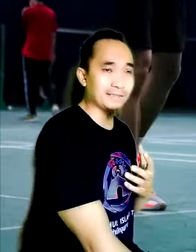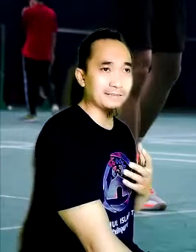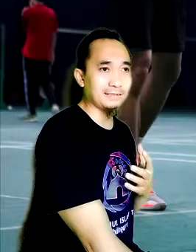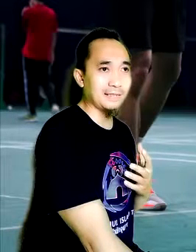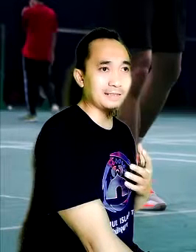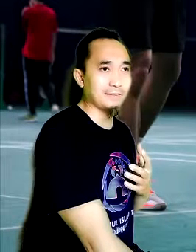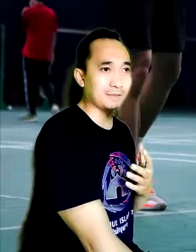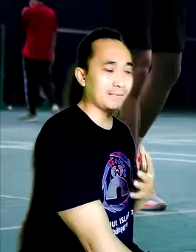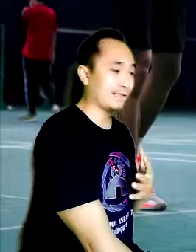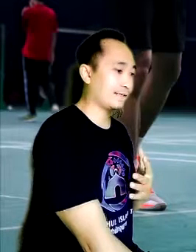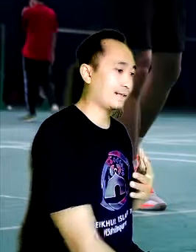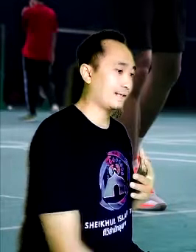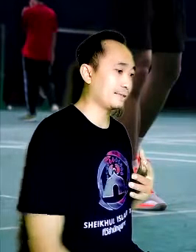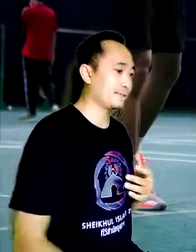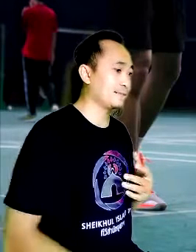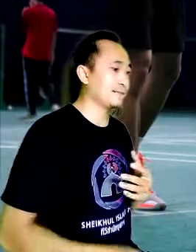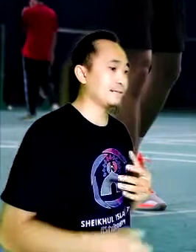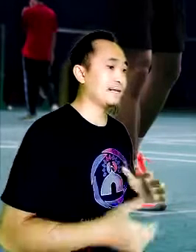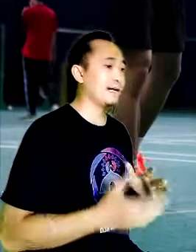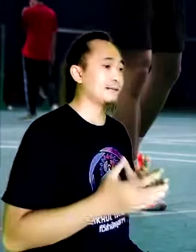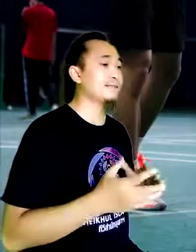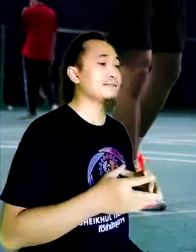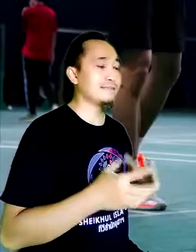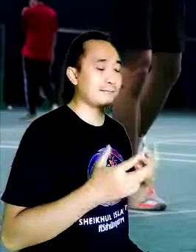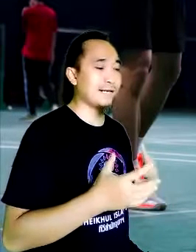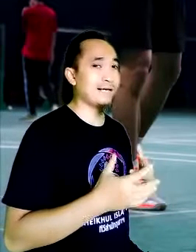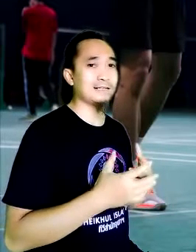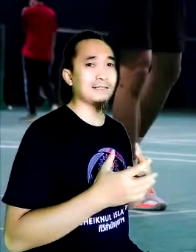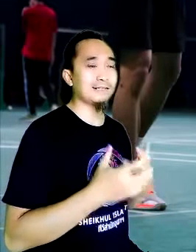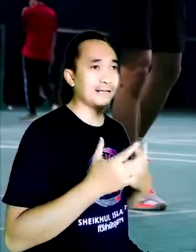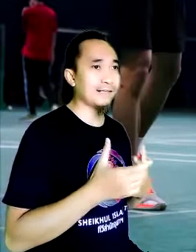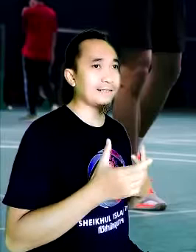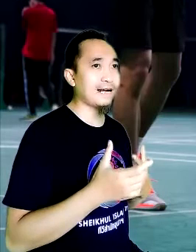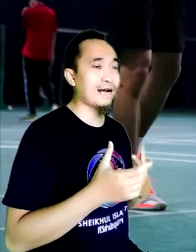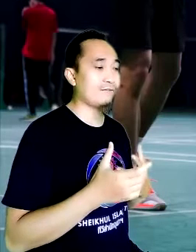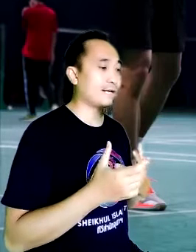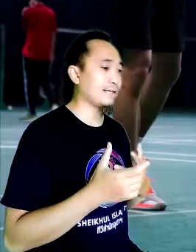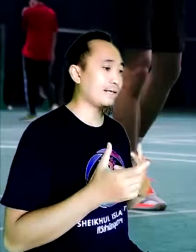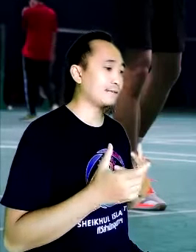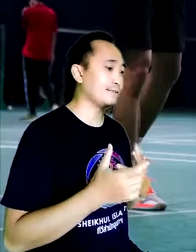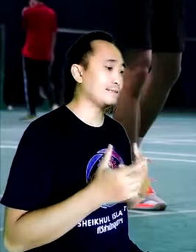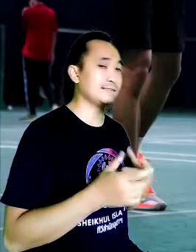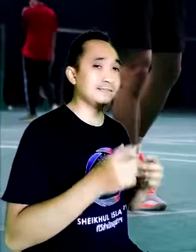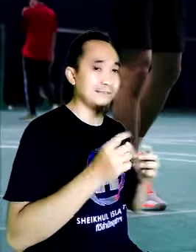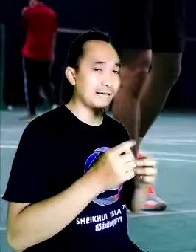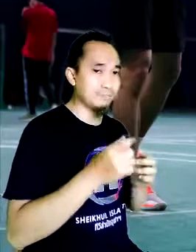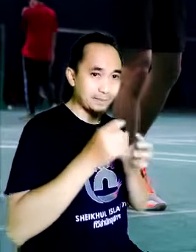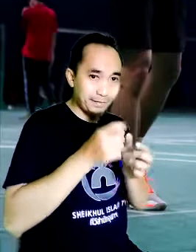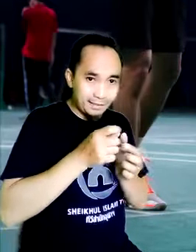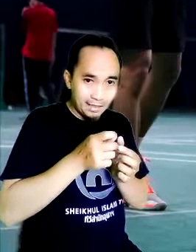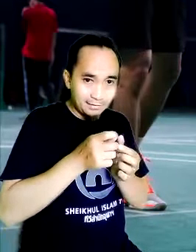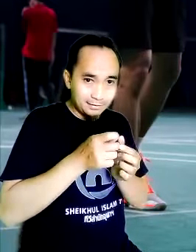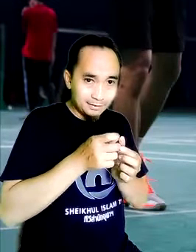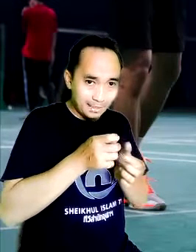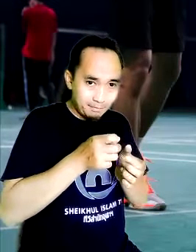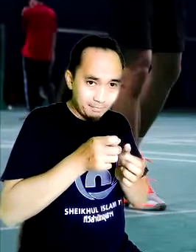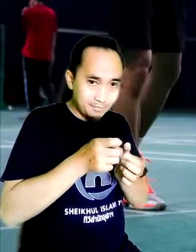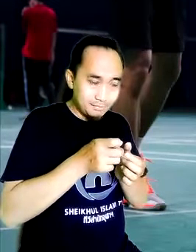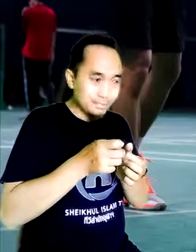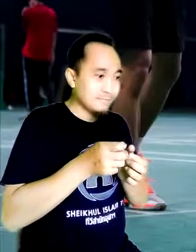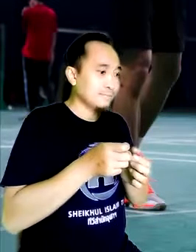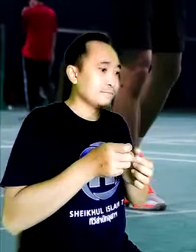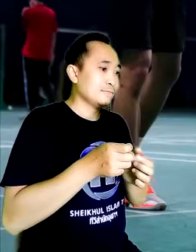Pengaruh apa yang terjadi pada permainan kelereng? Ya, sama ya. Kelereng yang awalnya tadi diam, dipegang,